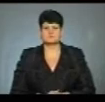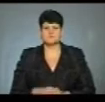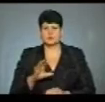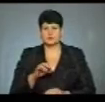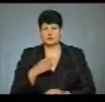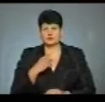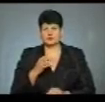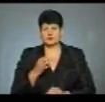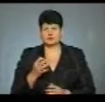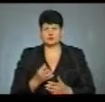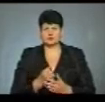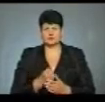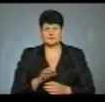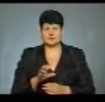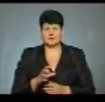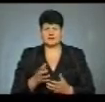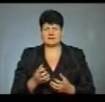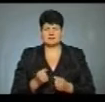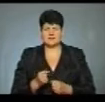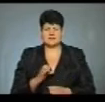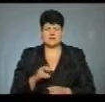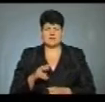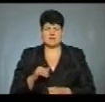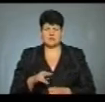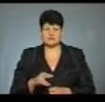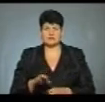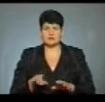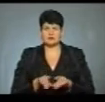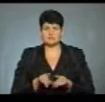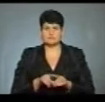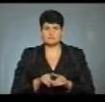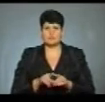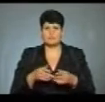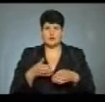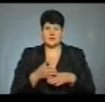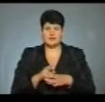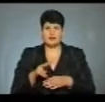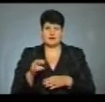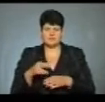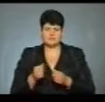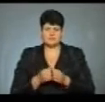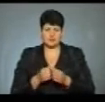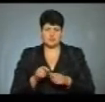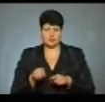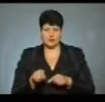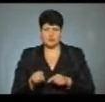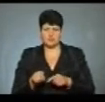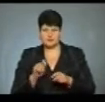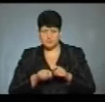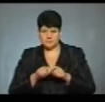не вийде, що собака різна слід. Також рятувальники проламали лід на ставку поблизу Козови та обстежили